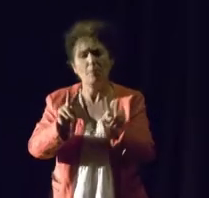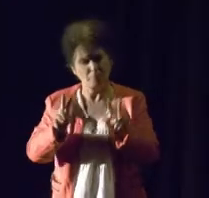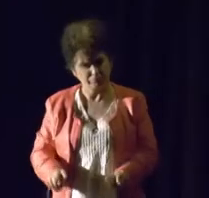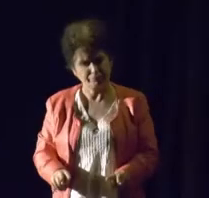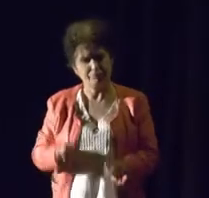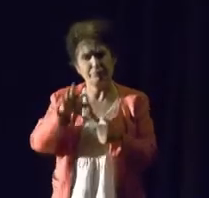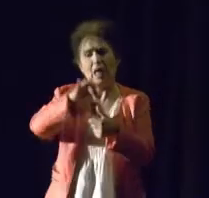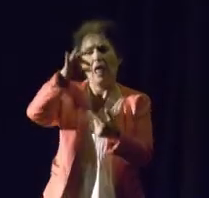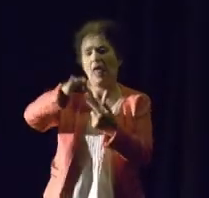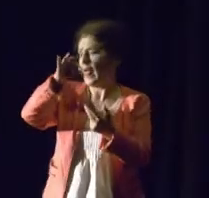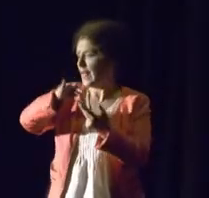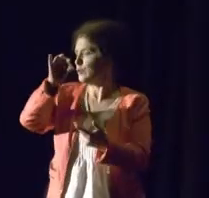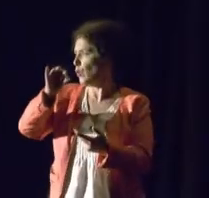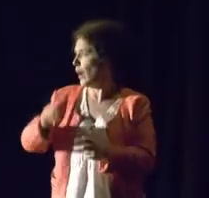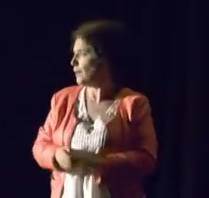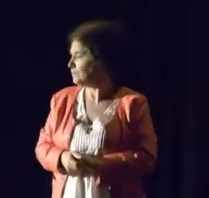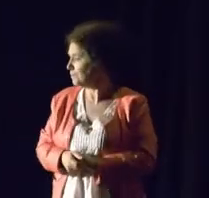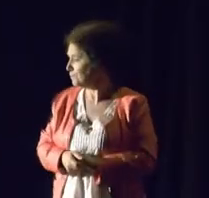правилен избор.